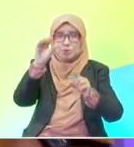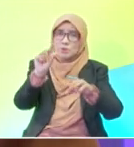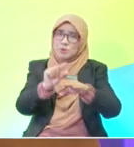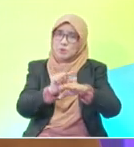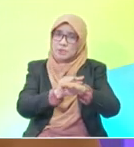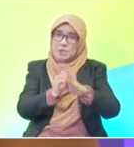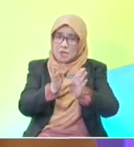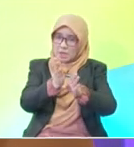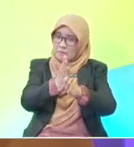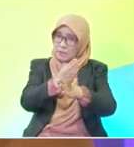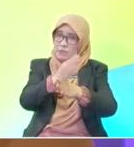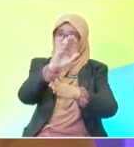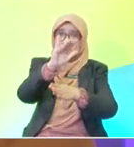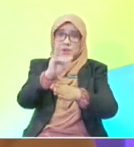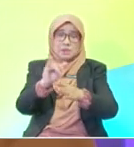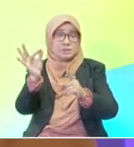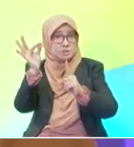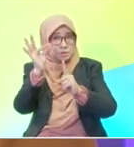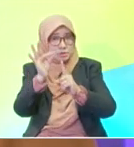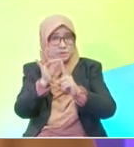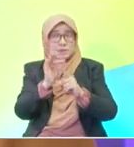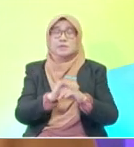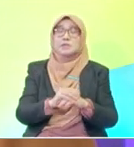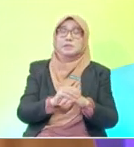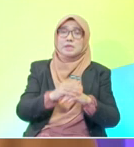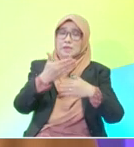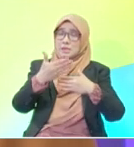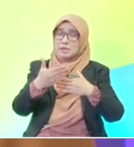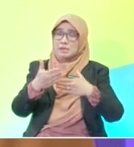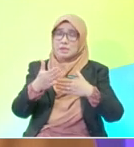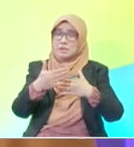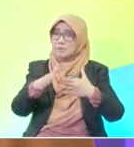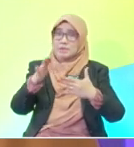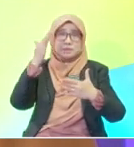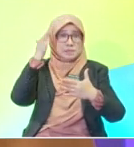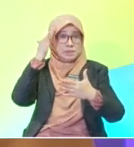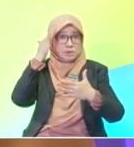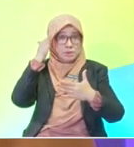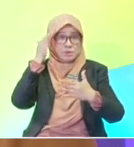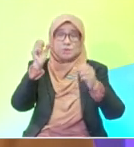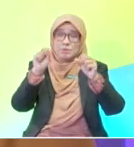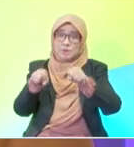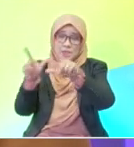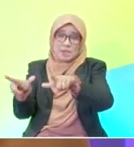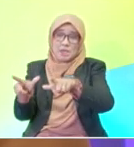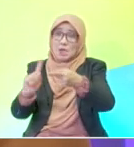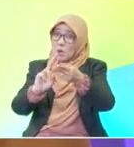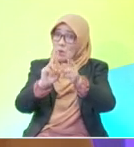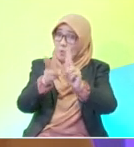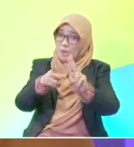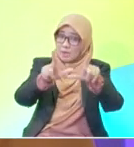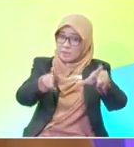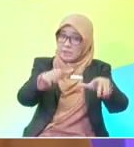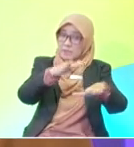kita ubah ke atas kardbord atau ke atas kotak, tak payahlah kita betulkan banyak-banyak kali. Maksudnya kita cuba-cuba-cuba dulu,